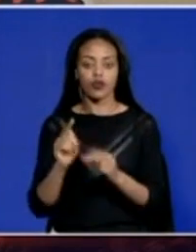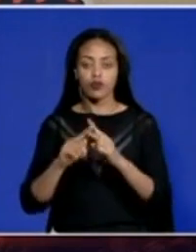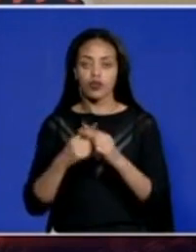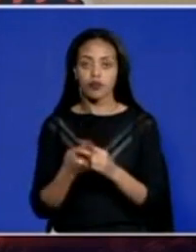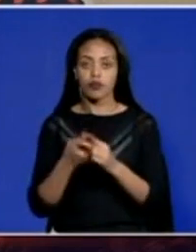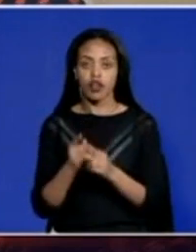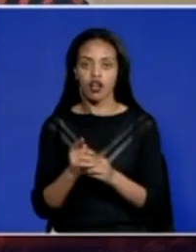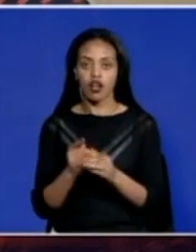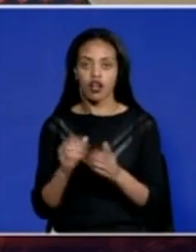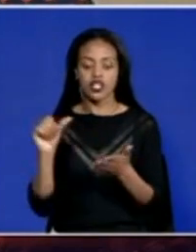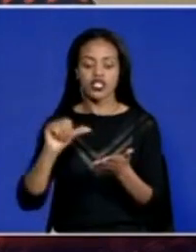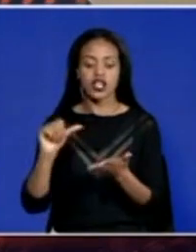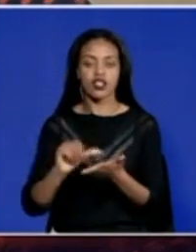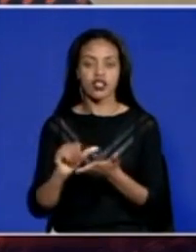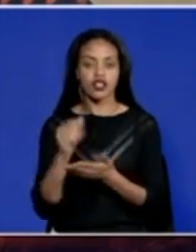ሳኒታይዘር ንጥቀም